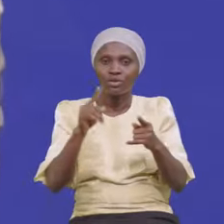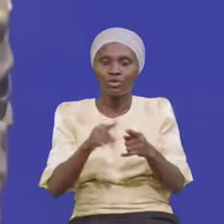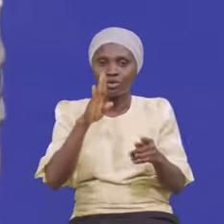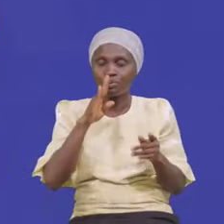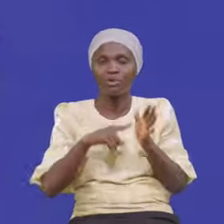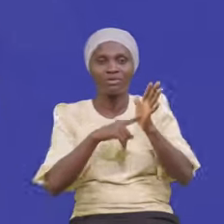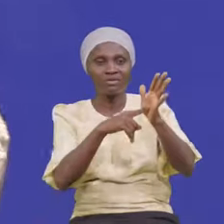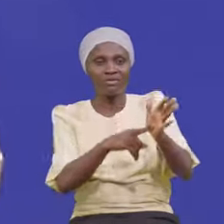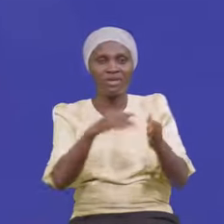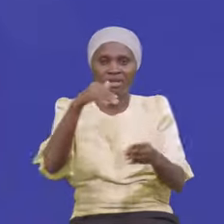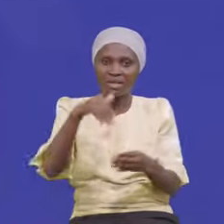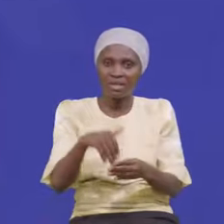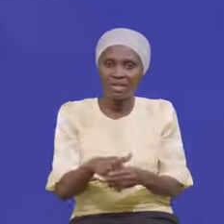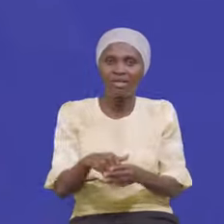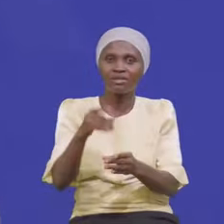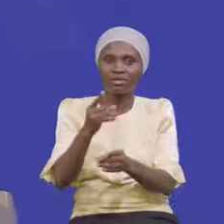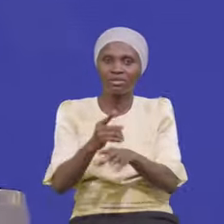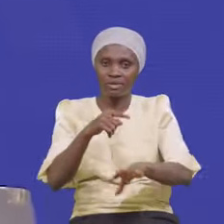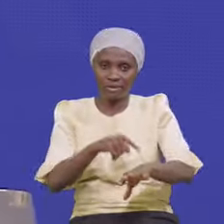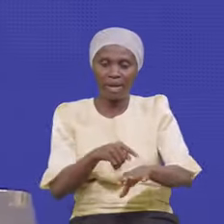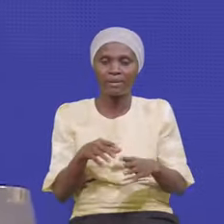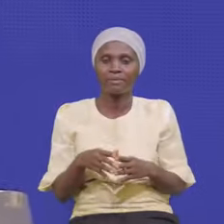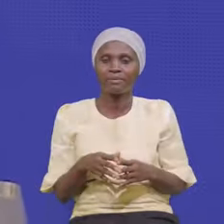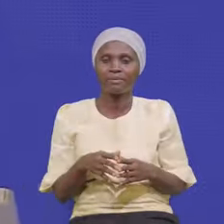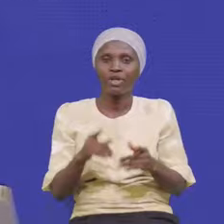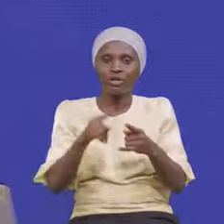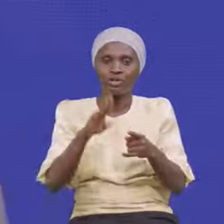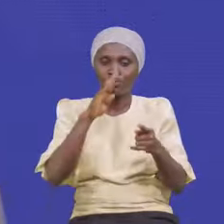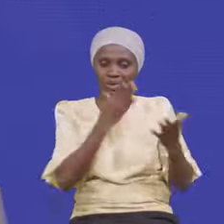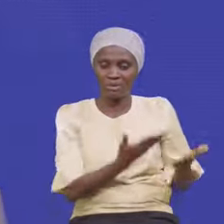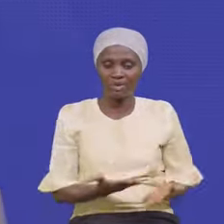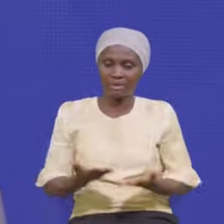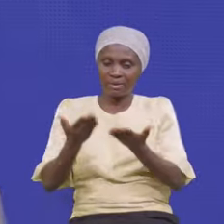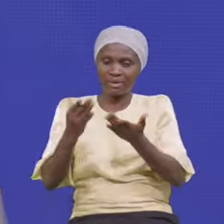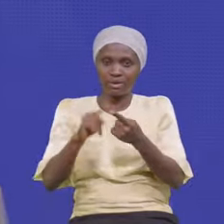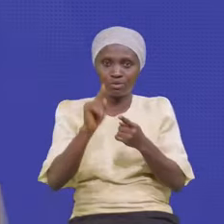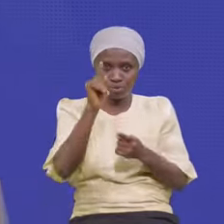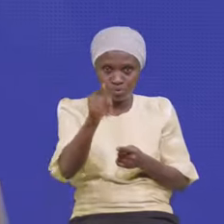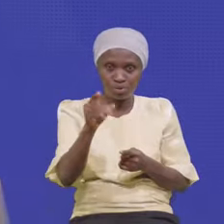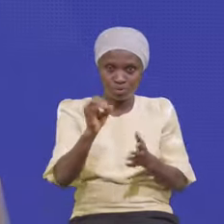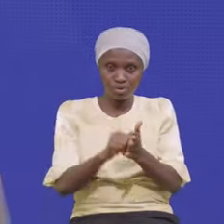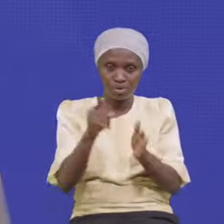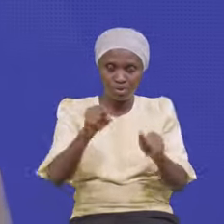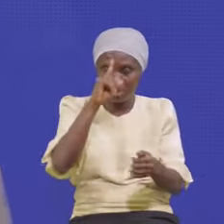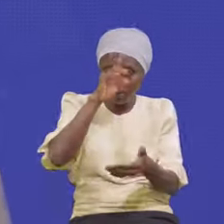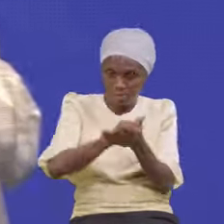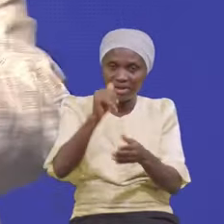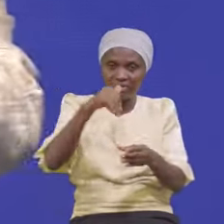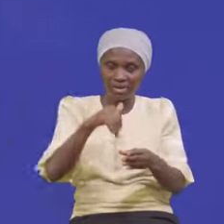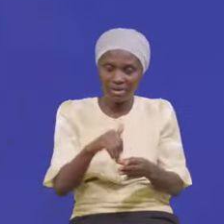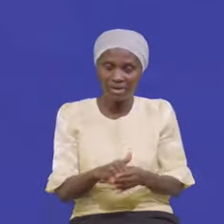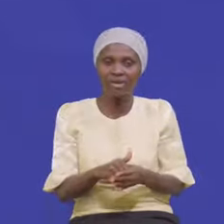due time. ఆయన తగిన సమయమందు దాన్ని బయలుపరిచాడు. Presented to you to believe. మీరు విశ్వసించడానికి మీకు